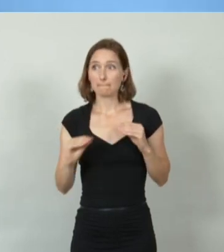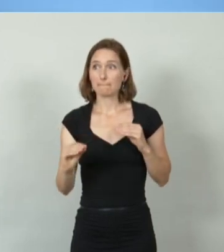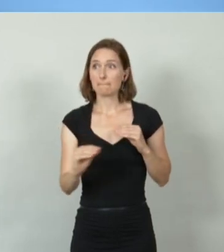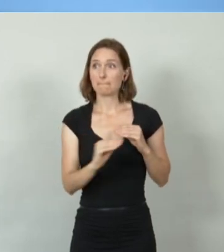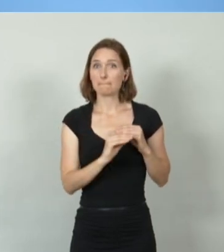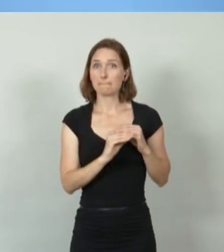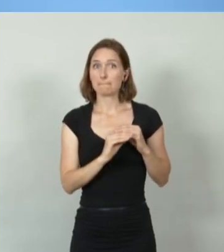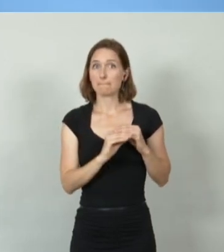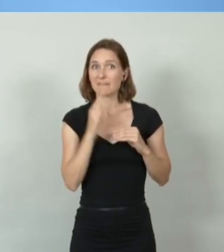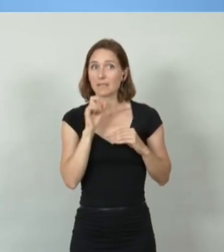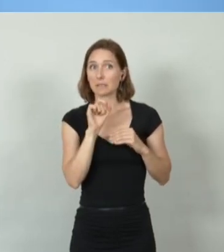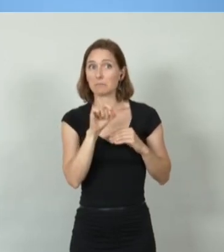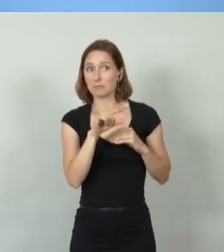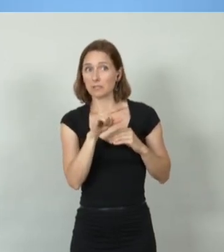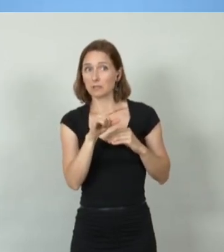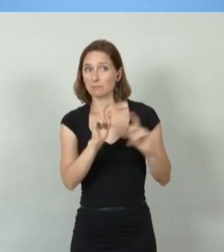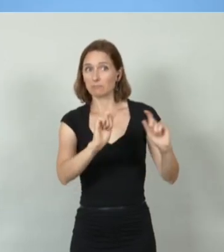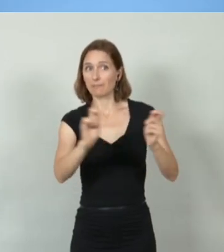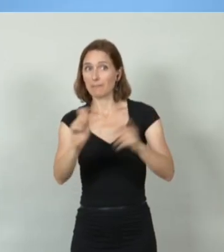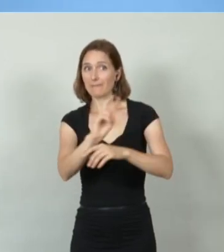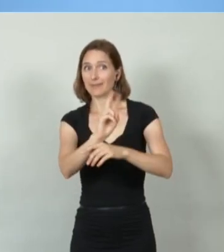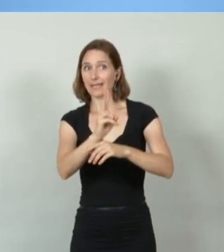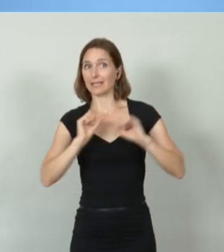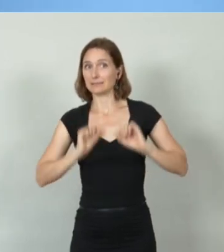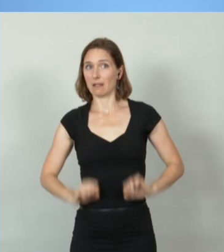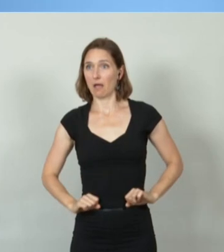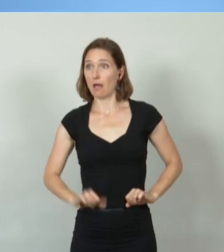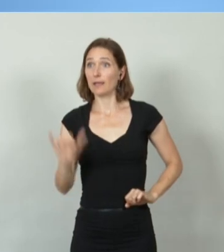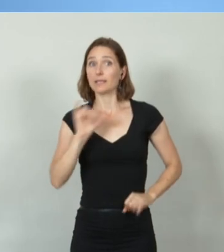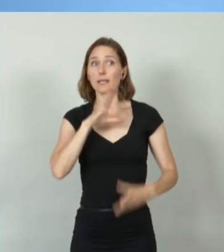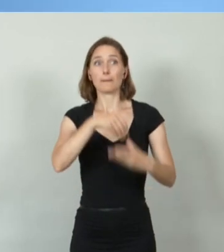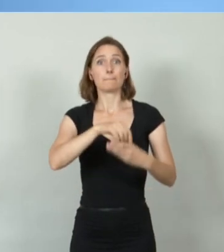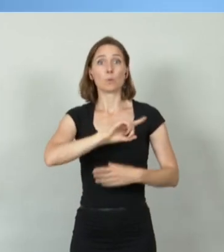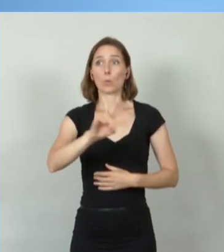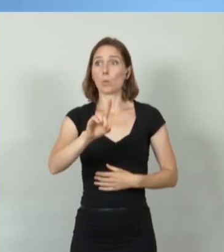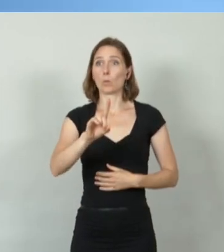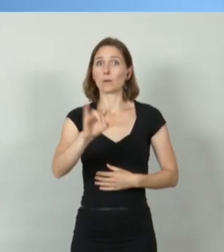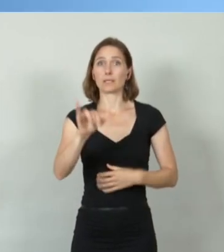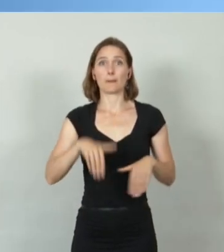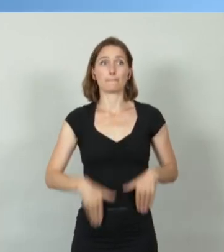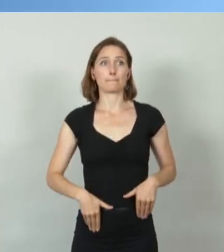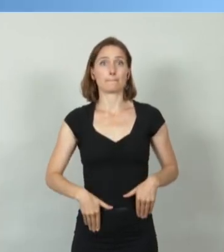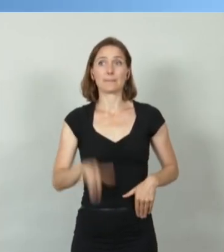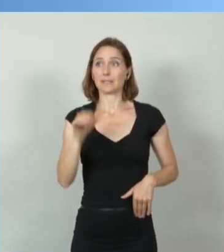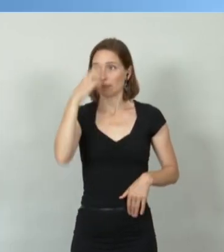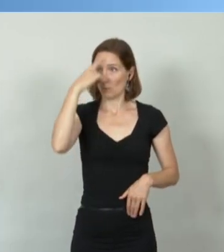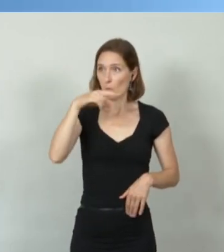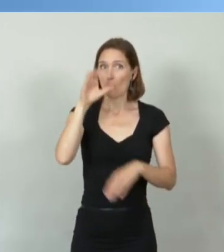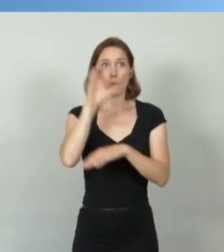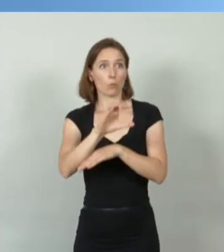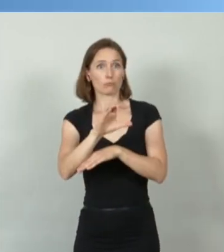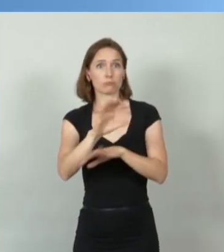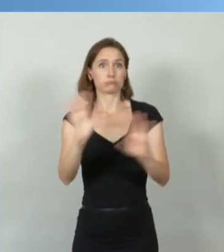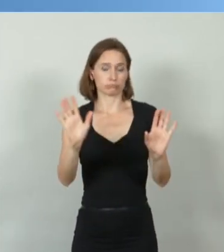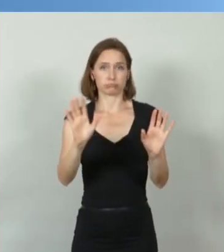on a nommé les délégués pour les sénatoriales qui ne prend pas par vos votes qui s'abstient qui vote contre qui vote pour unanimité